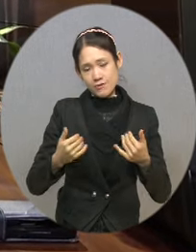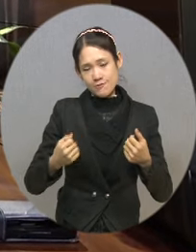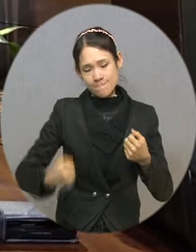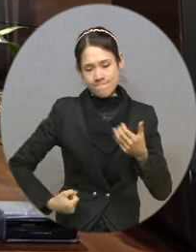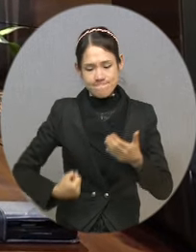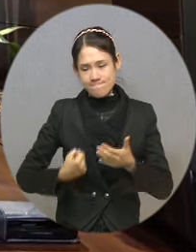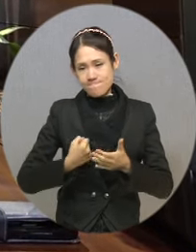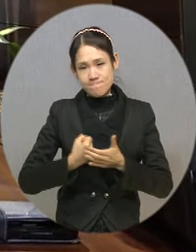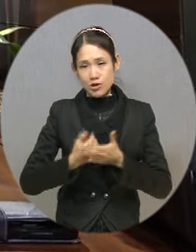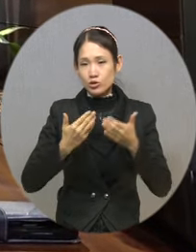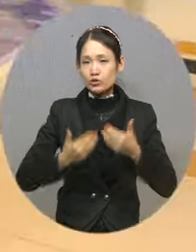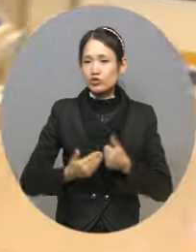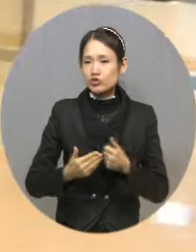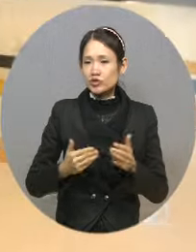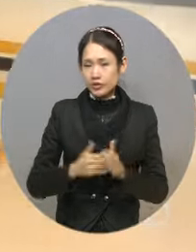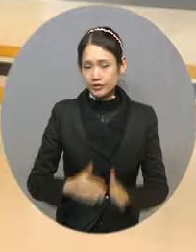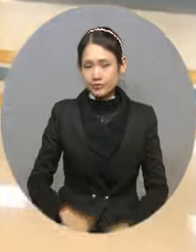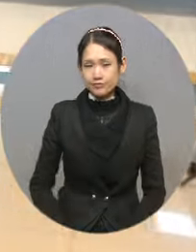용기를 주셨습니다.